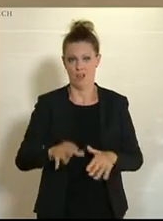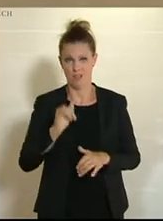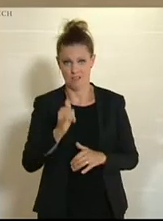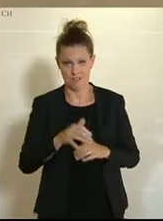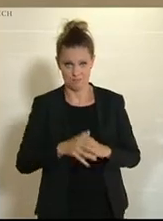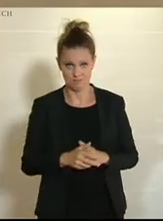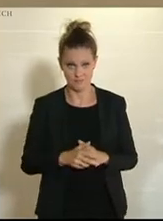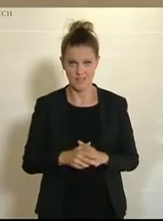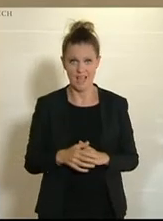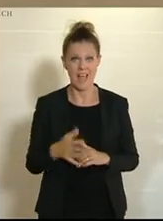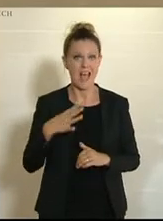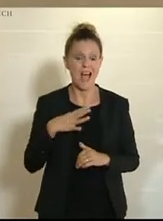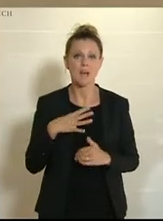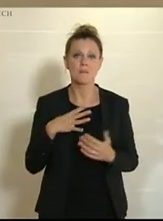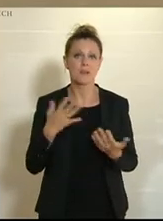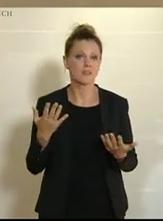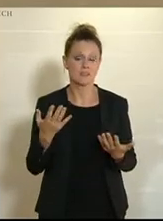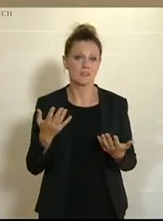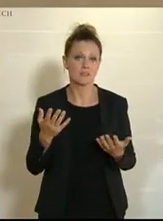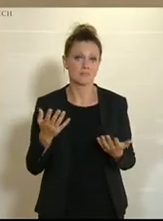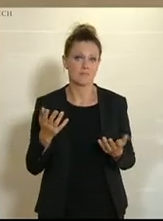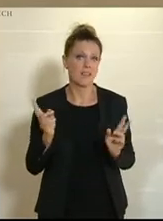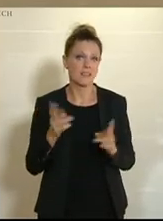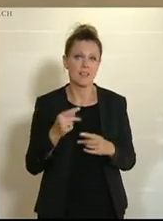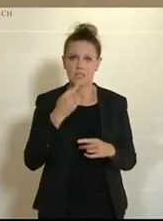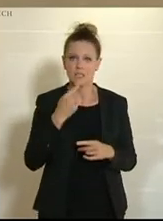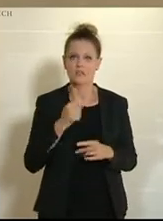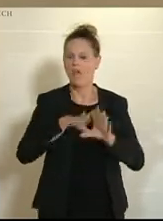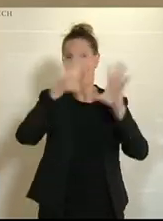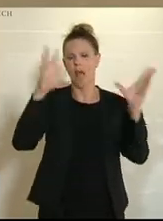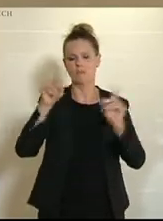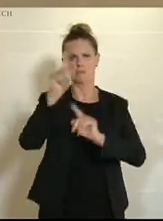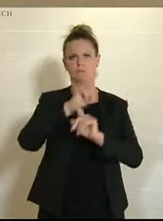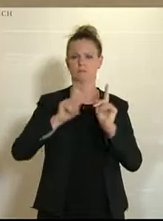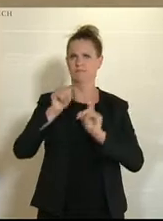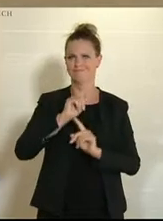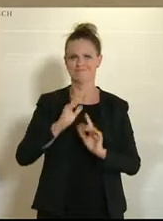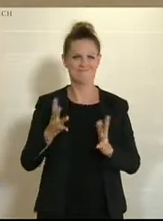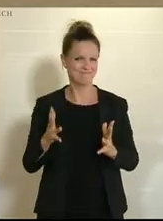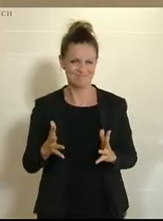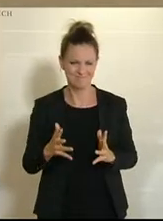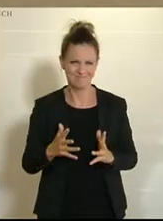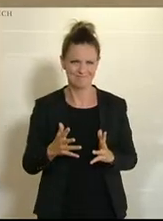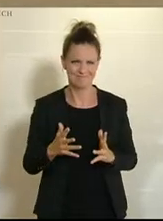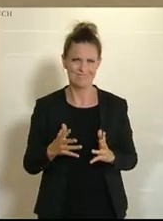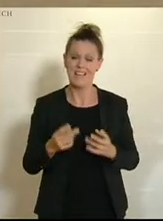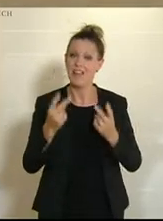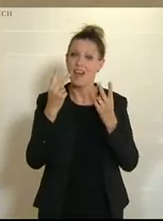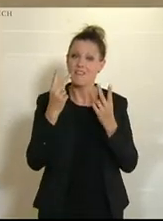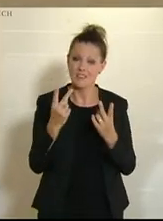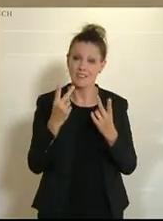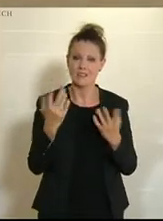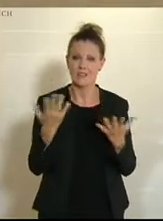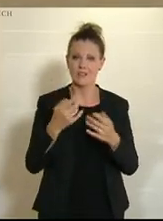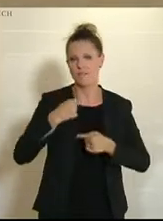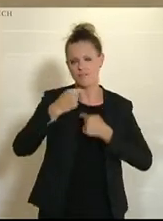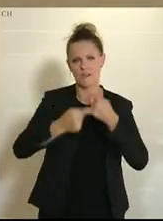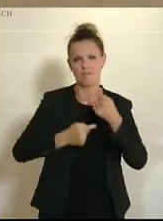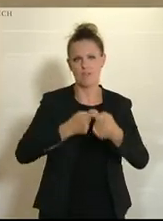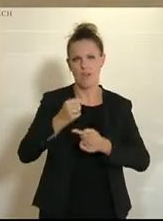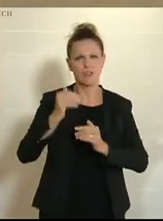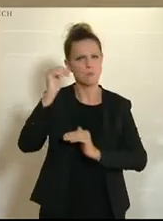Aber was wir nicht zulassen können, ist, dass hier ein Generalverdacht ausgesprochen wird. Und es ist ganz wichtig, dass in einem Verfahren